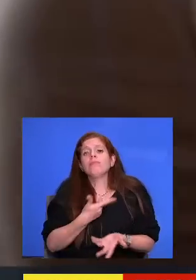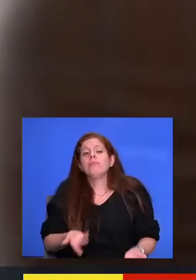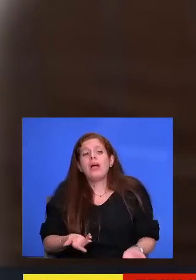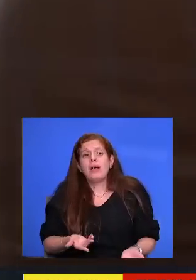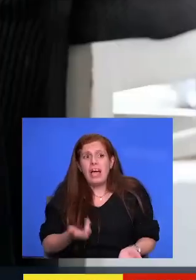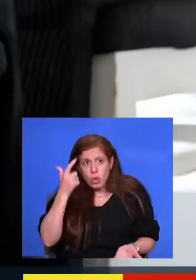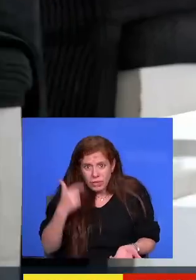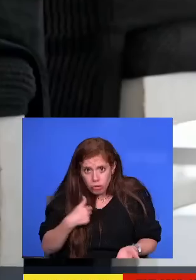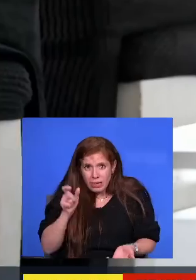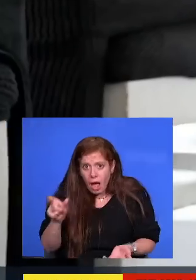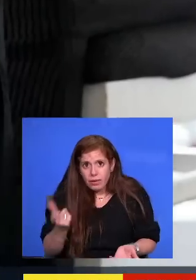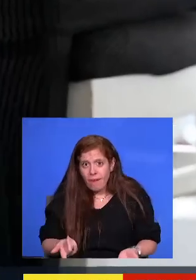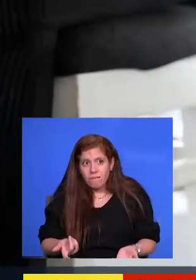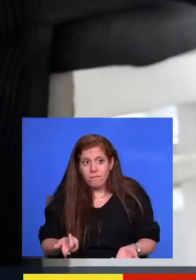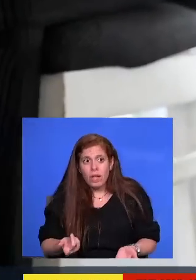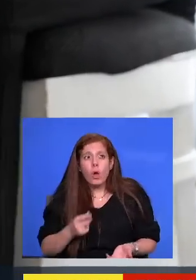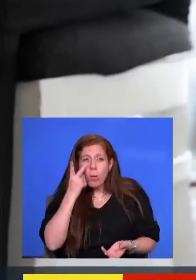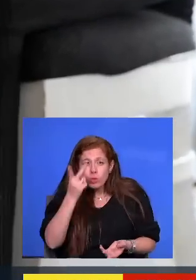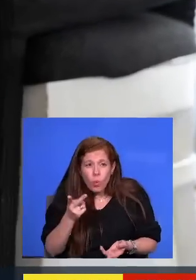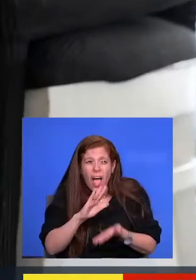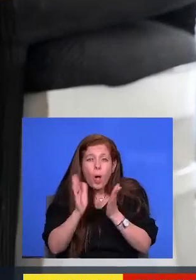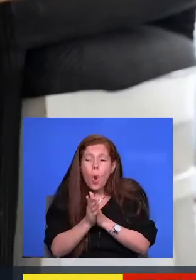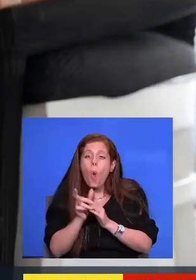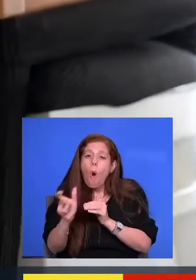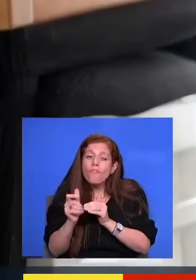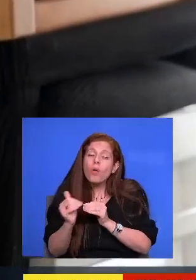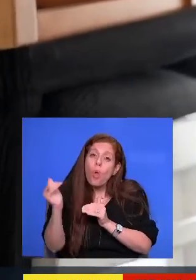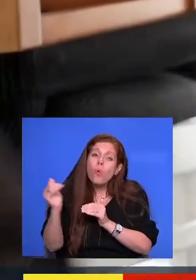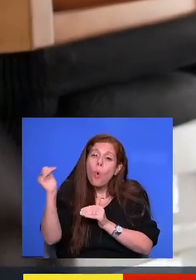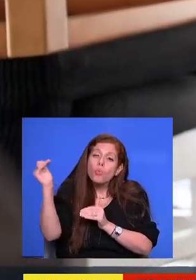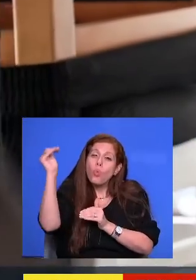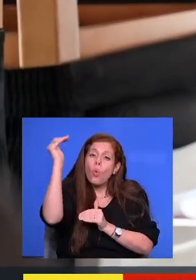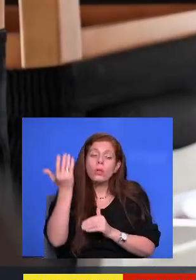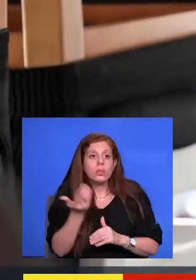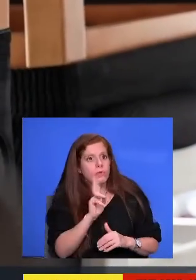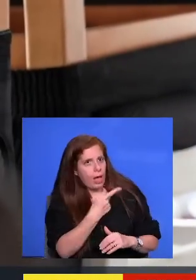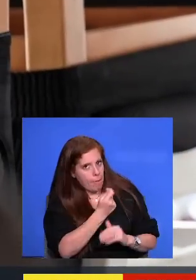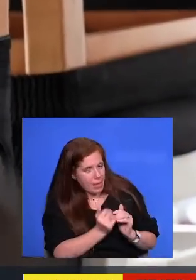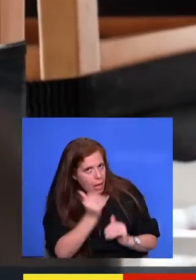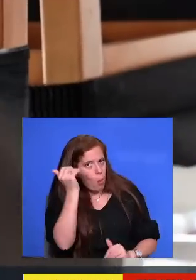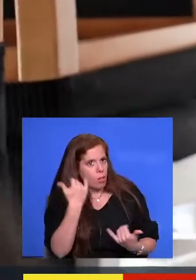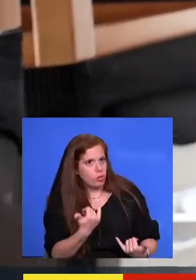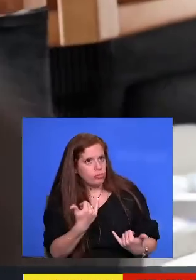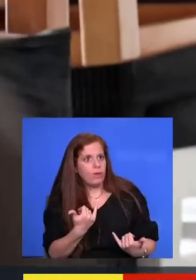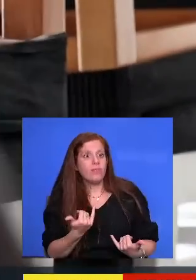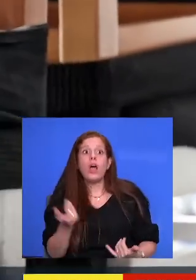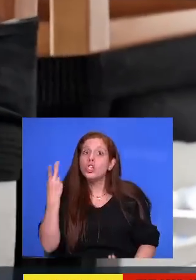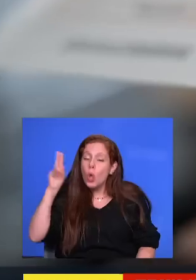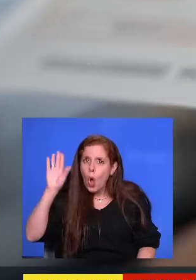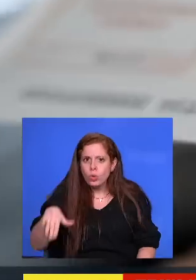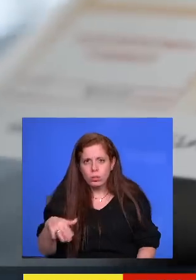יודע שאני חייב. כל מה שאתה רואה זה הכל רק חובות שמצטברים. וזה גם המחירים עולים עכשיו, אז זאת אומרת שיהיה עוד יותר.